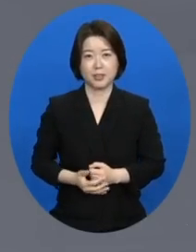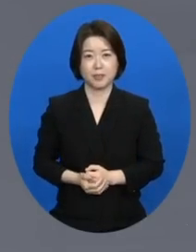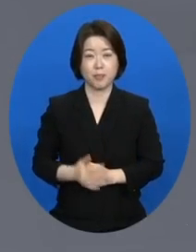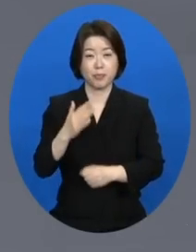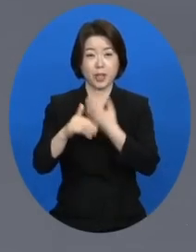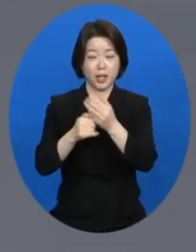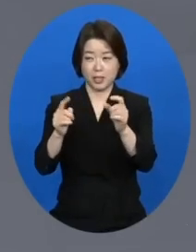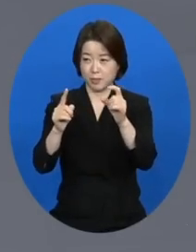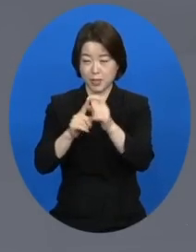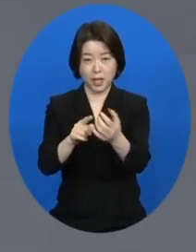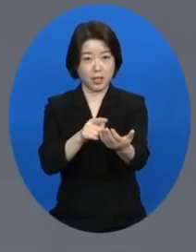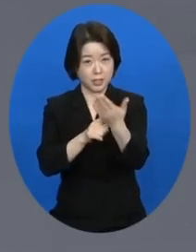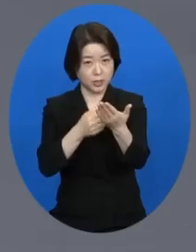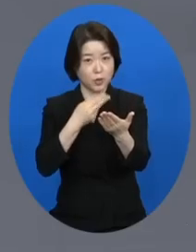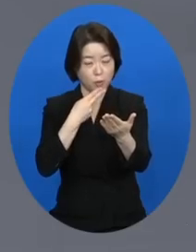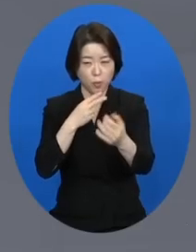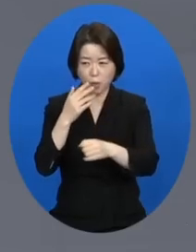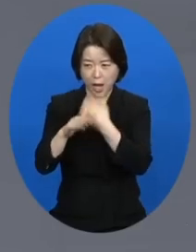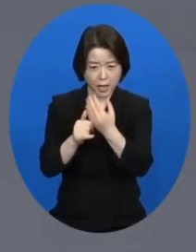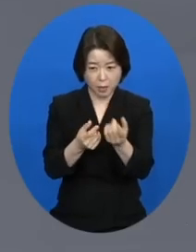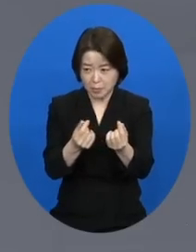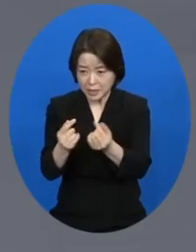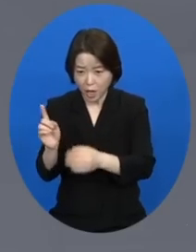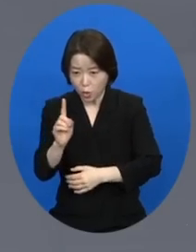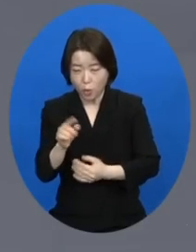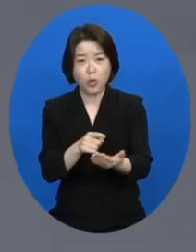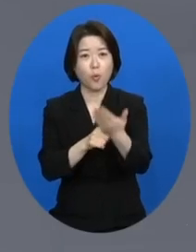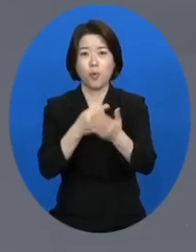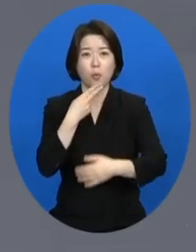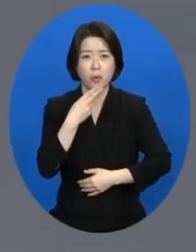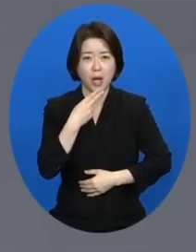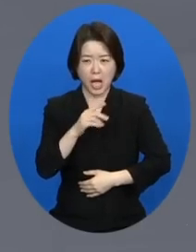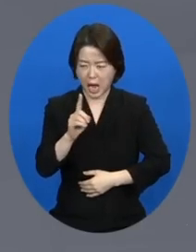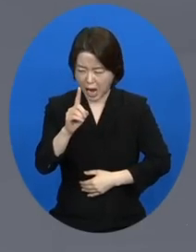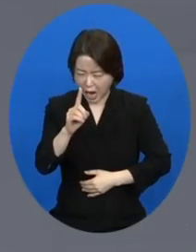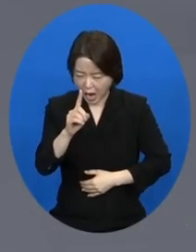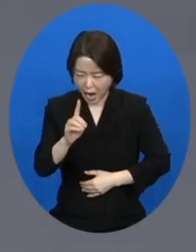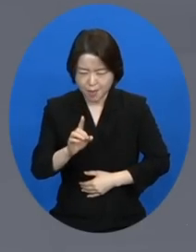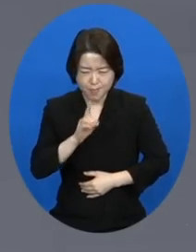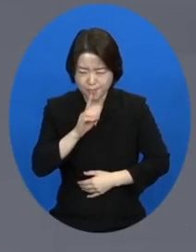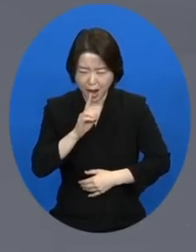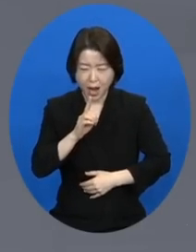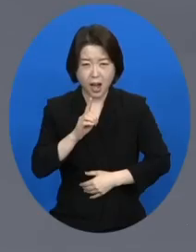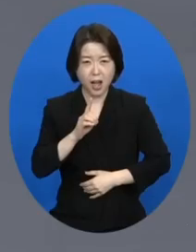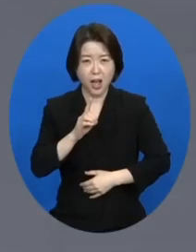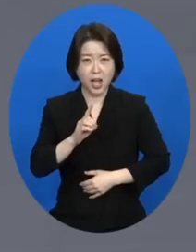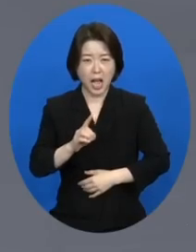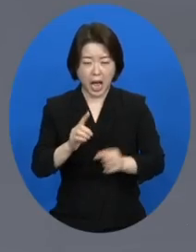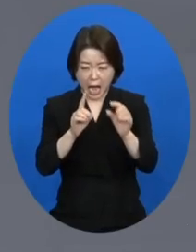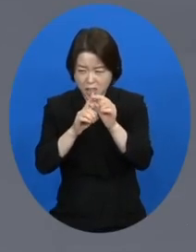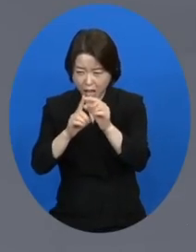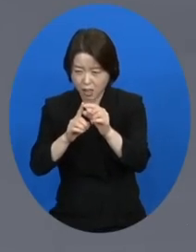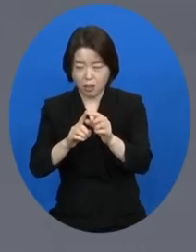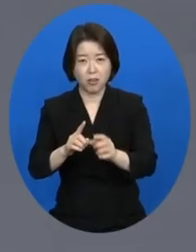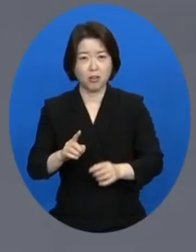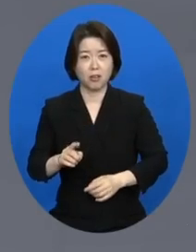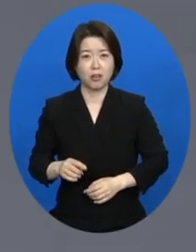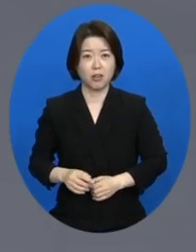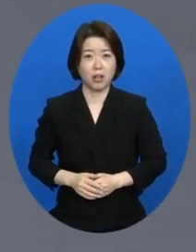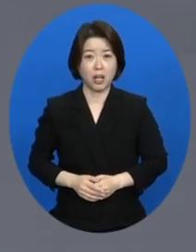단어도 나오지 않고 하나님의 비슷한 것도 나오지 않고 심지어 한 말씀 한 단어